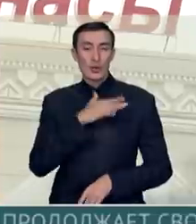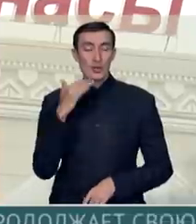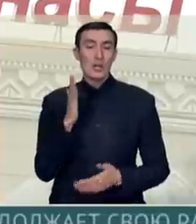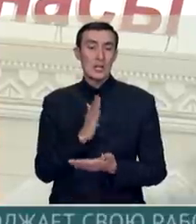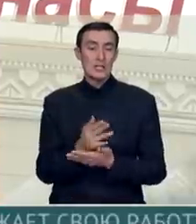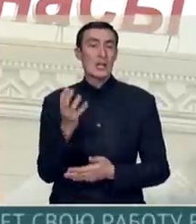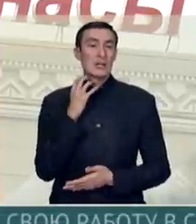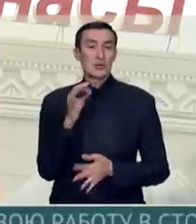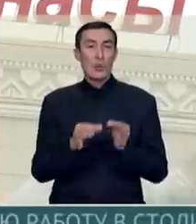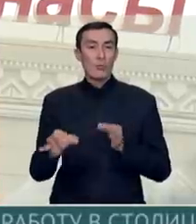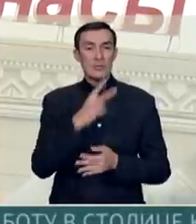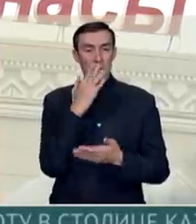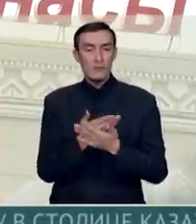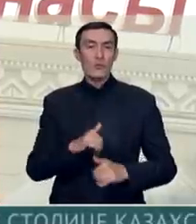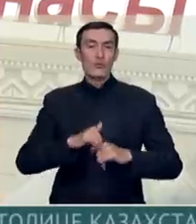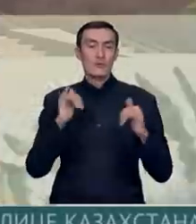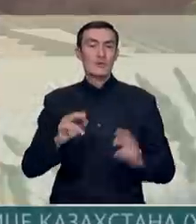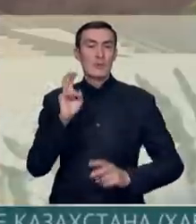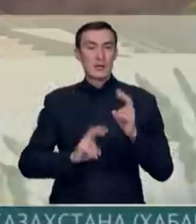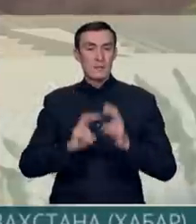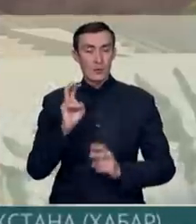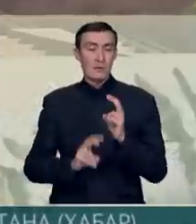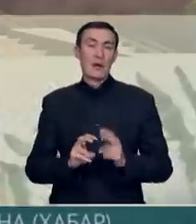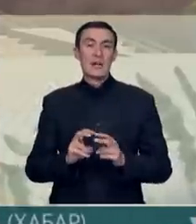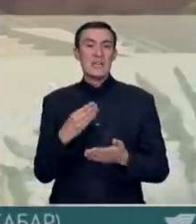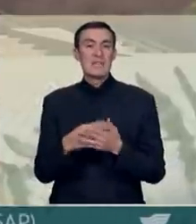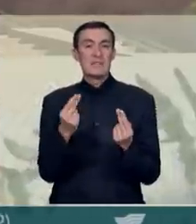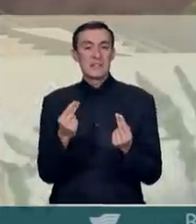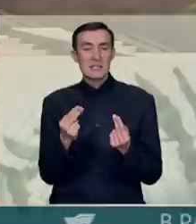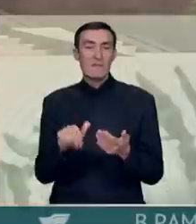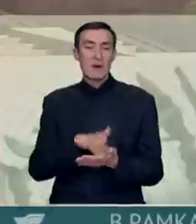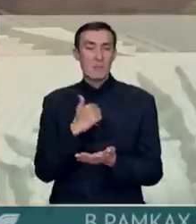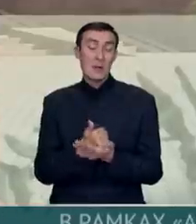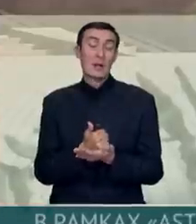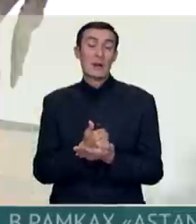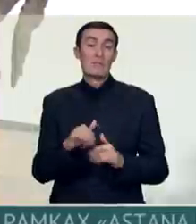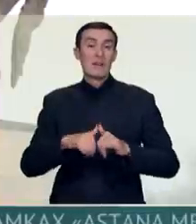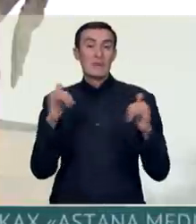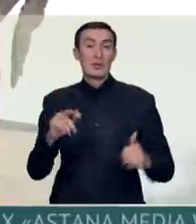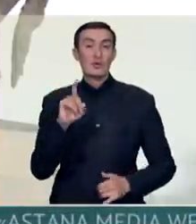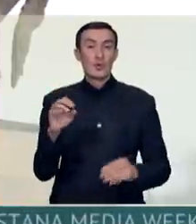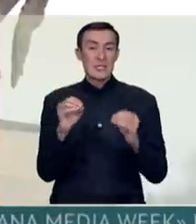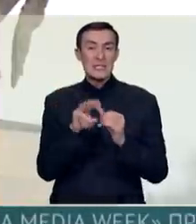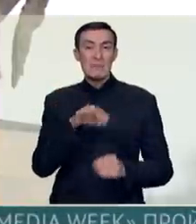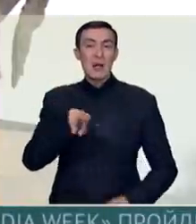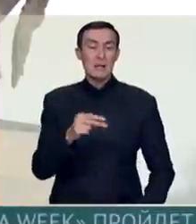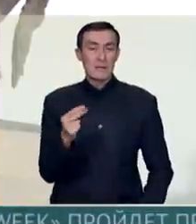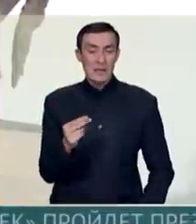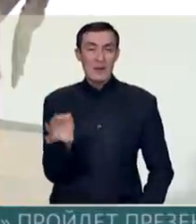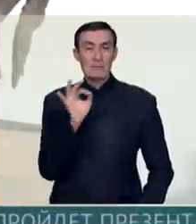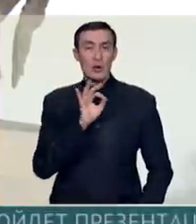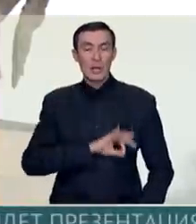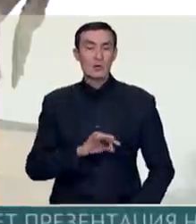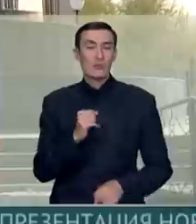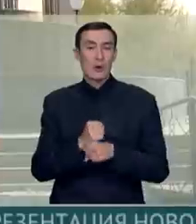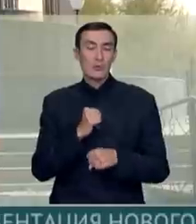есть чем похвалиться. Увеличивается промышленное производство. Инвестиции в основной капитал региона превысили 110 миллиардов тенге. В эксплуатацию